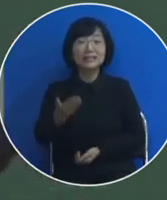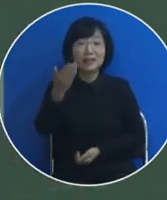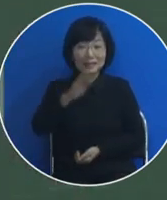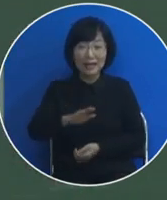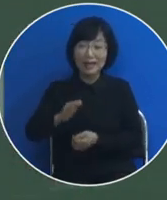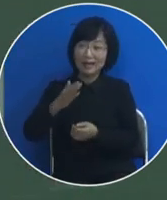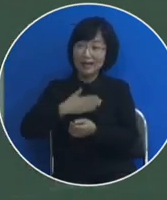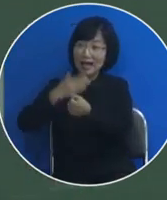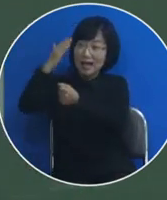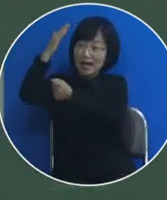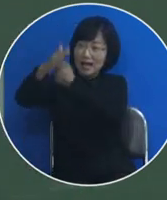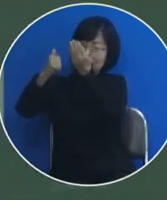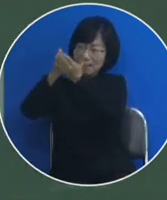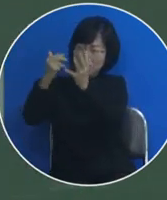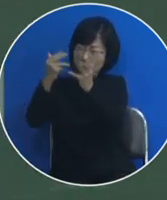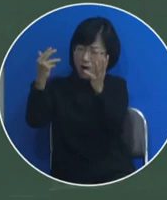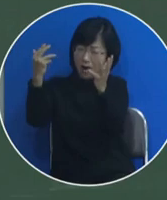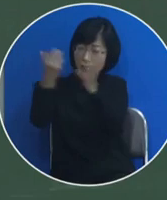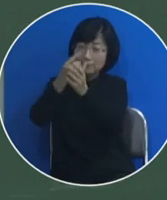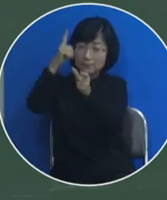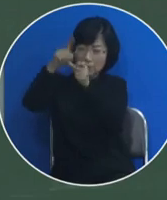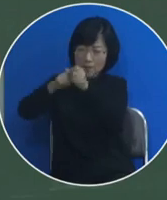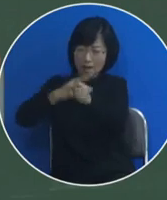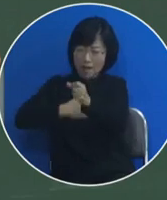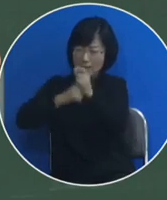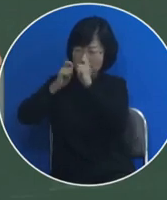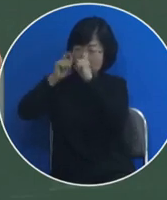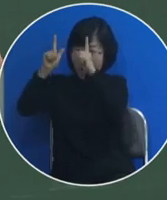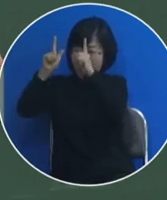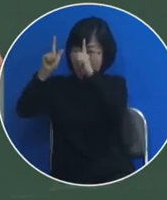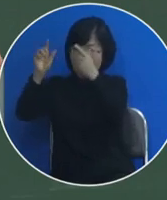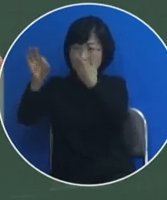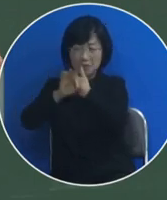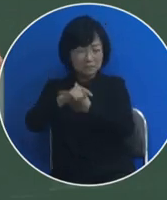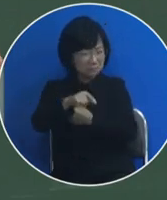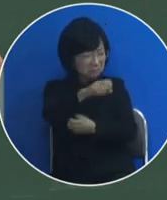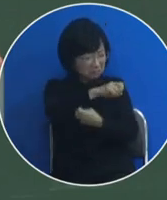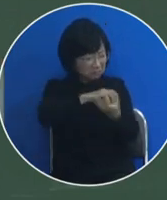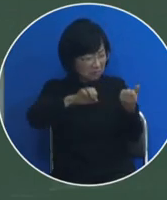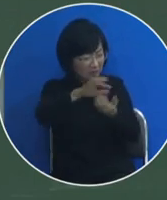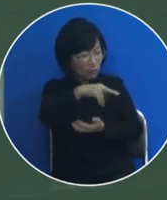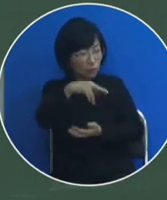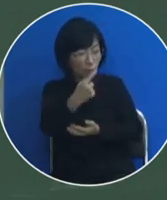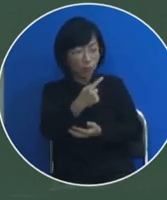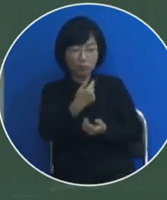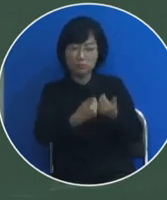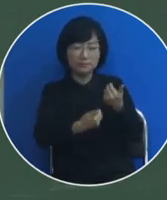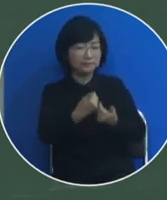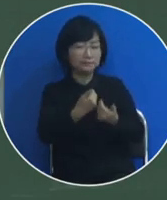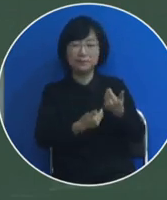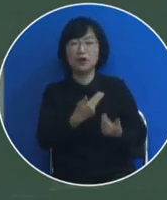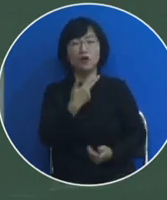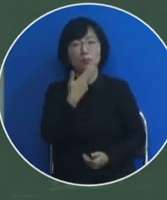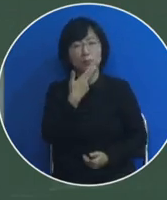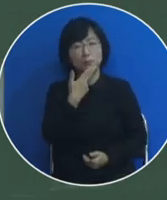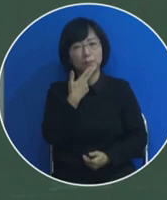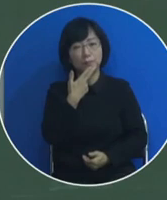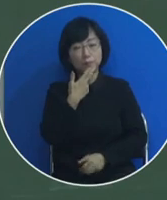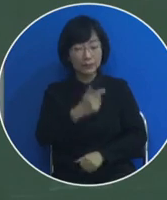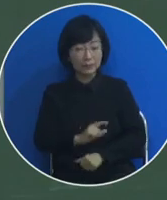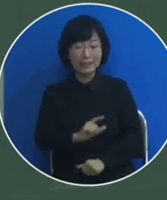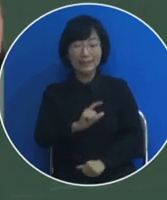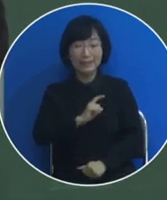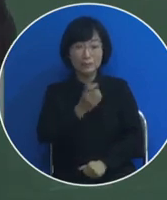본 사람이라면 절대 갈등 안 생깁니다. If you really are a person that have seen God's 그렇죠. plan, then you will not have conflict. 요셉은